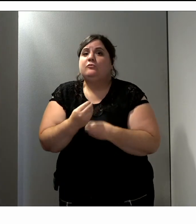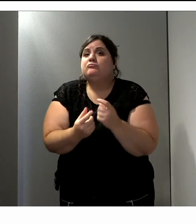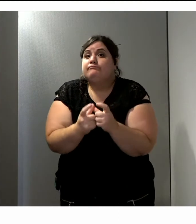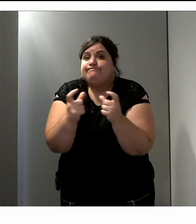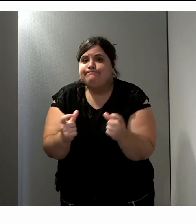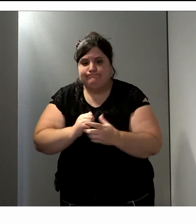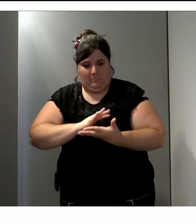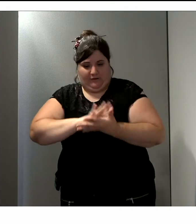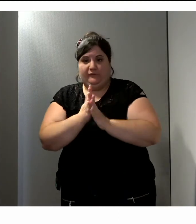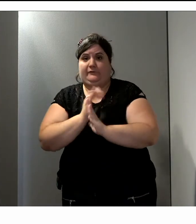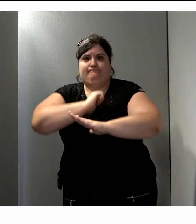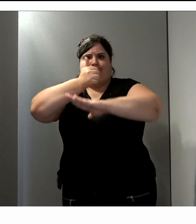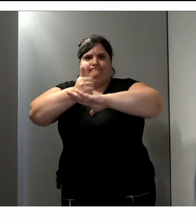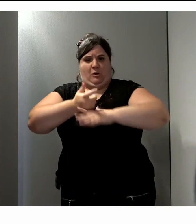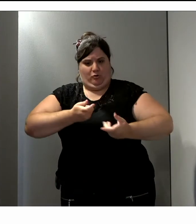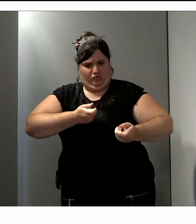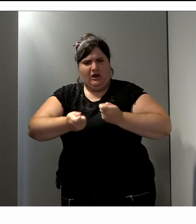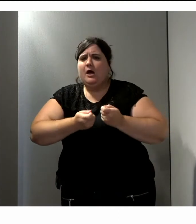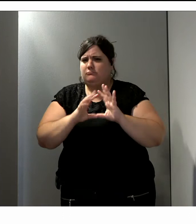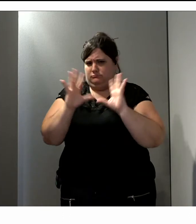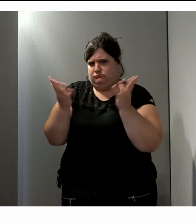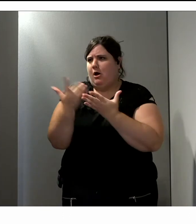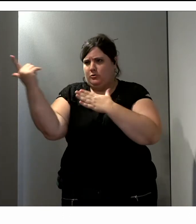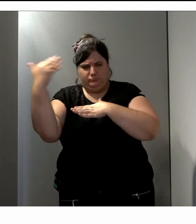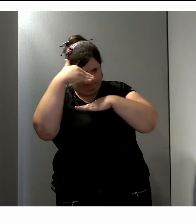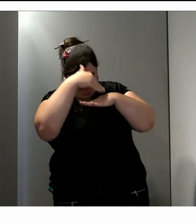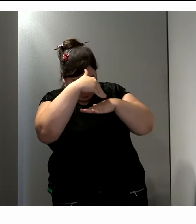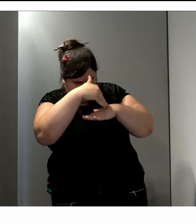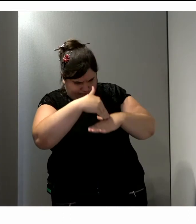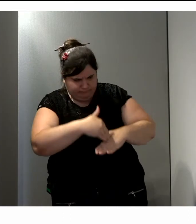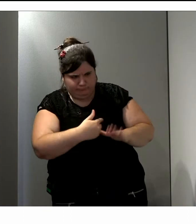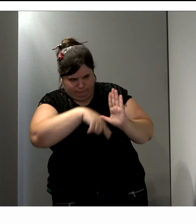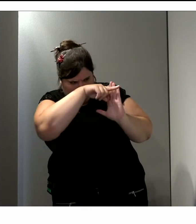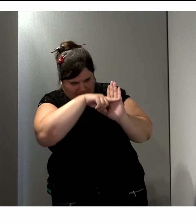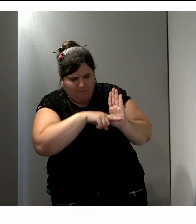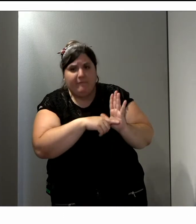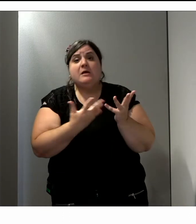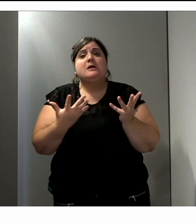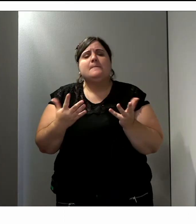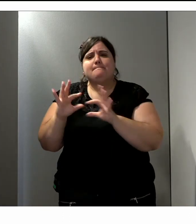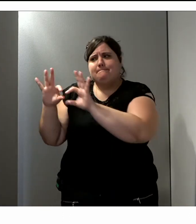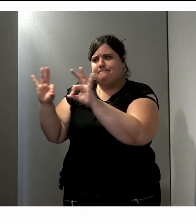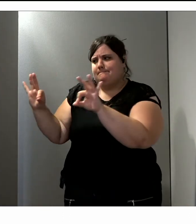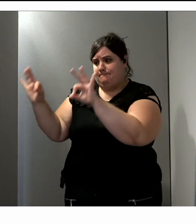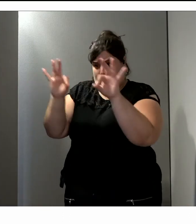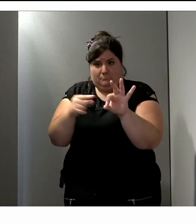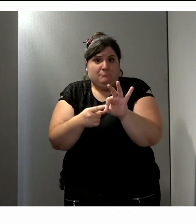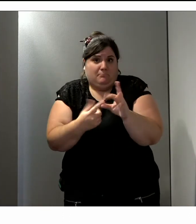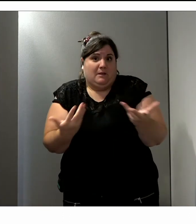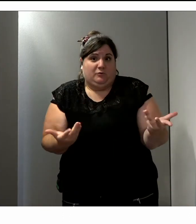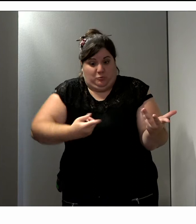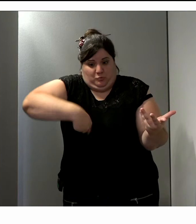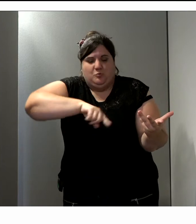faites un certain nombre de suggestions. Vous citez dans vos recommandations notre instance